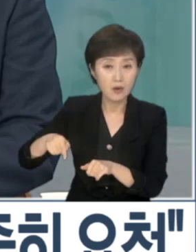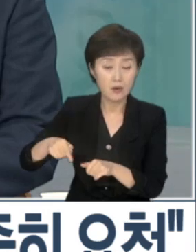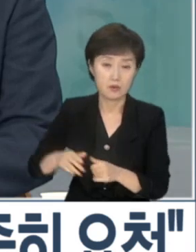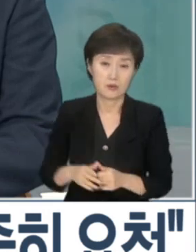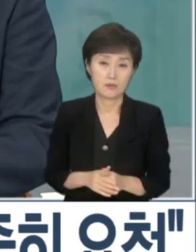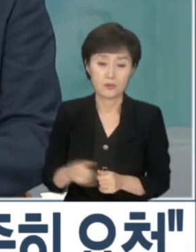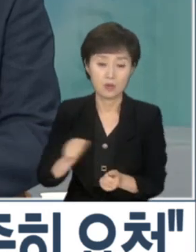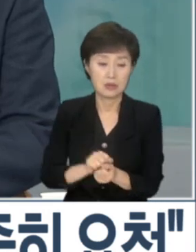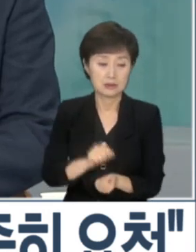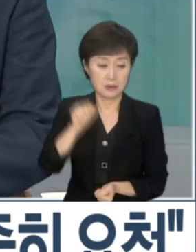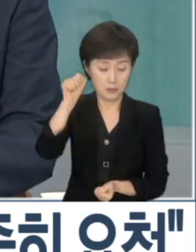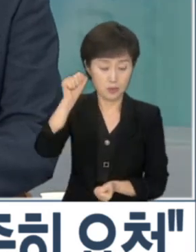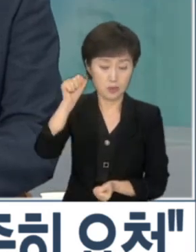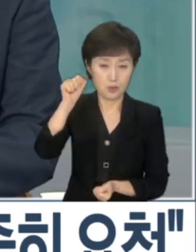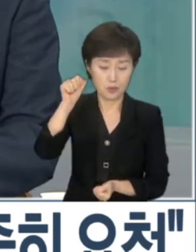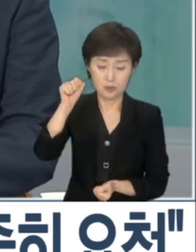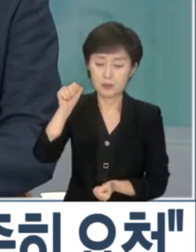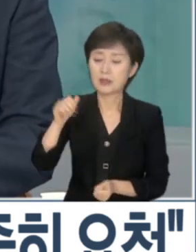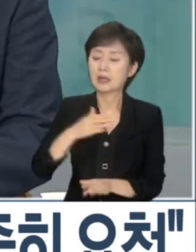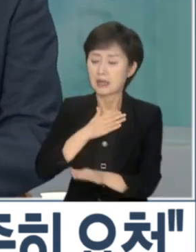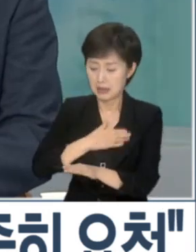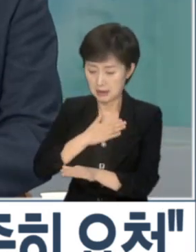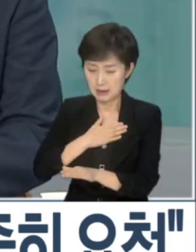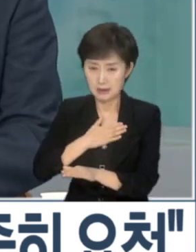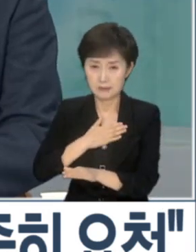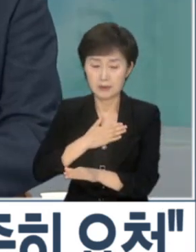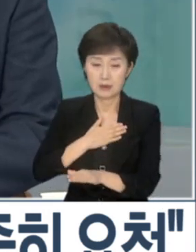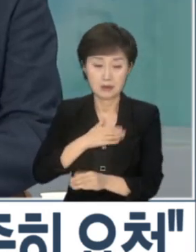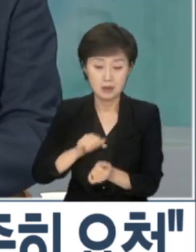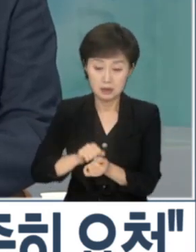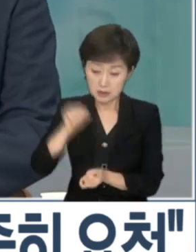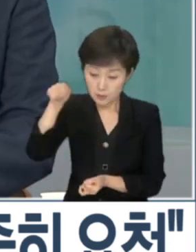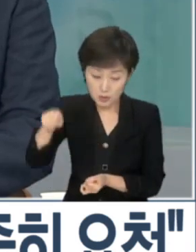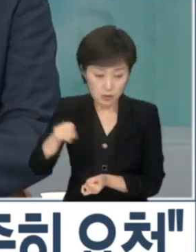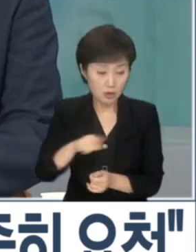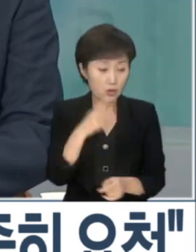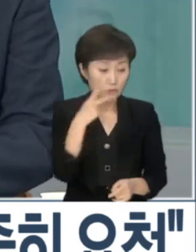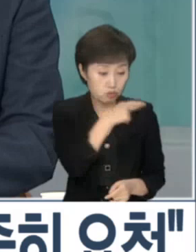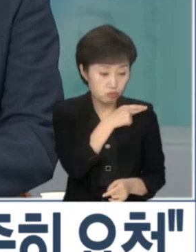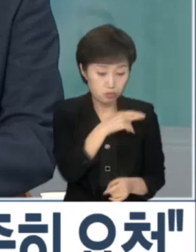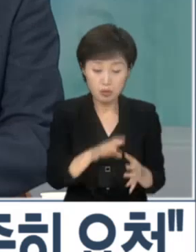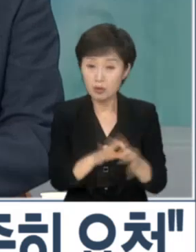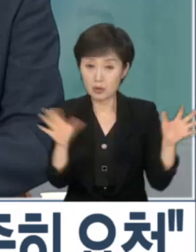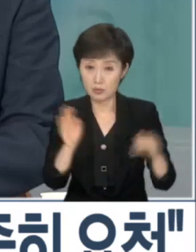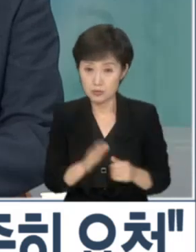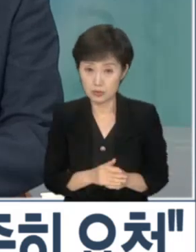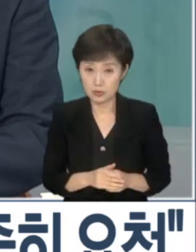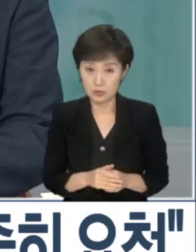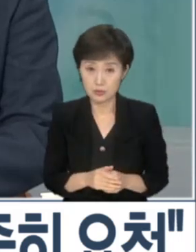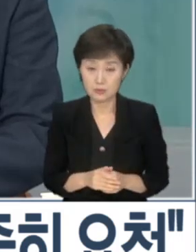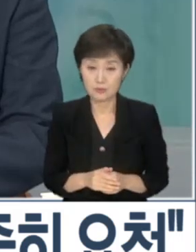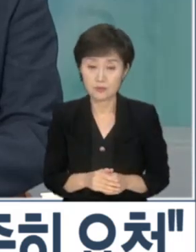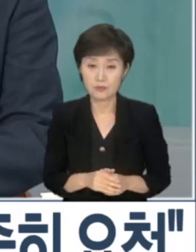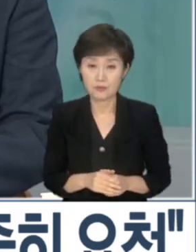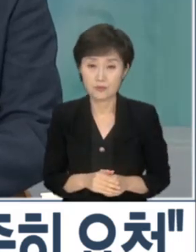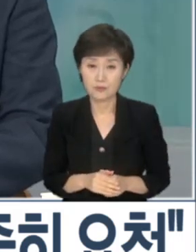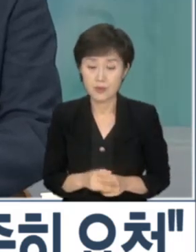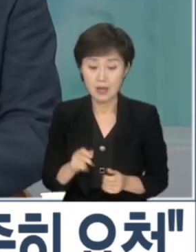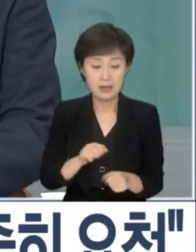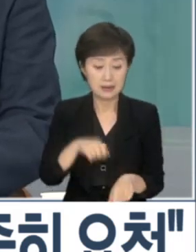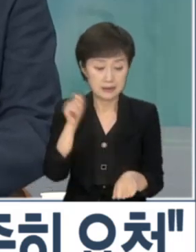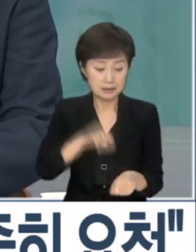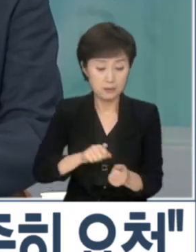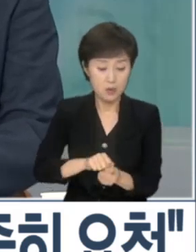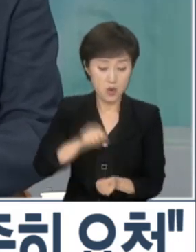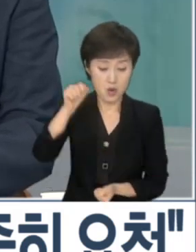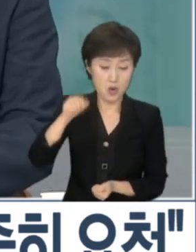그리고 체포 동의한 온 거 지금 굽는 거하고 아무 상관없지 않습니까 검찰까지 불러서 하는 판인데 체포